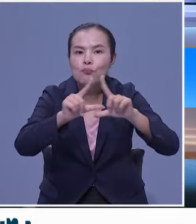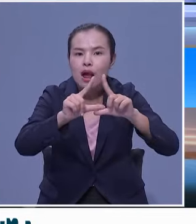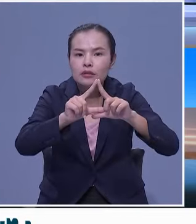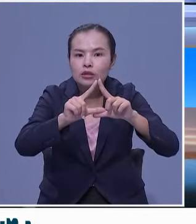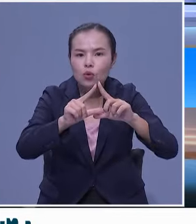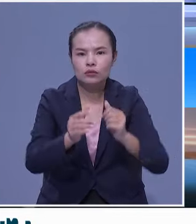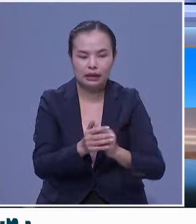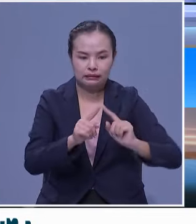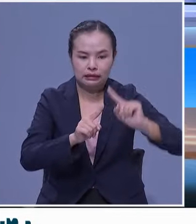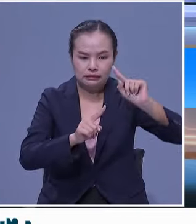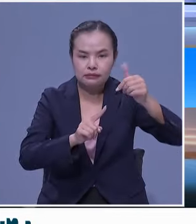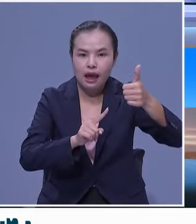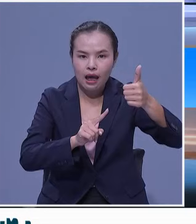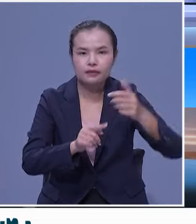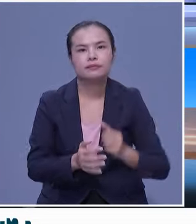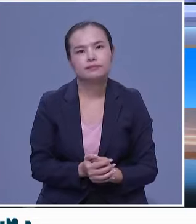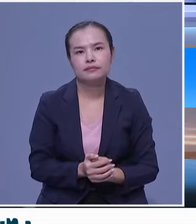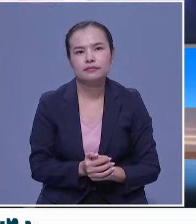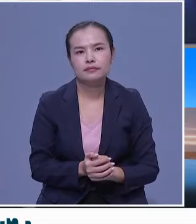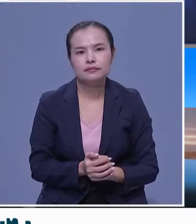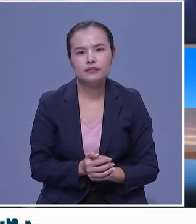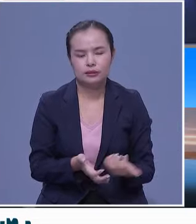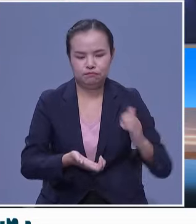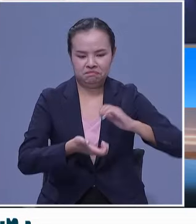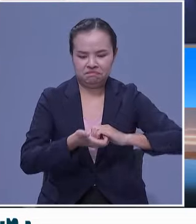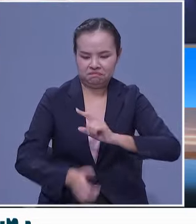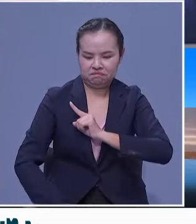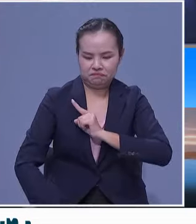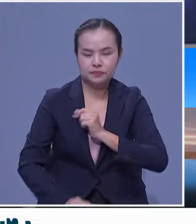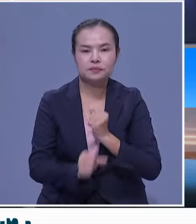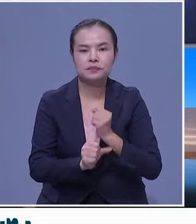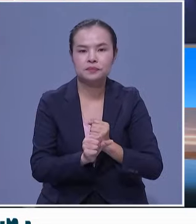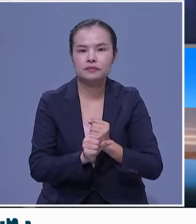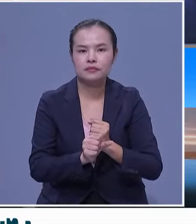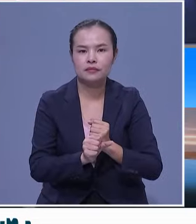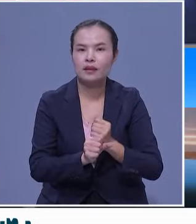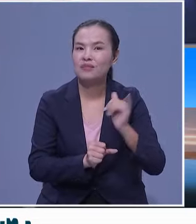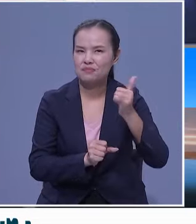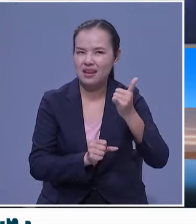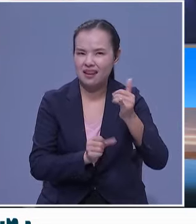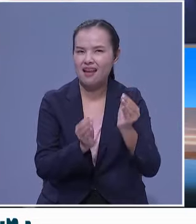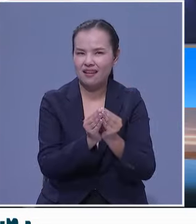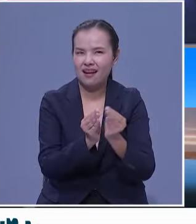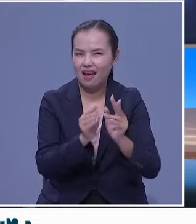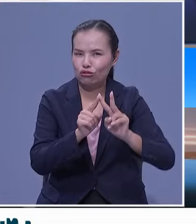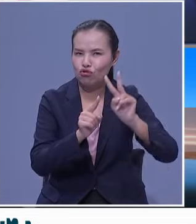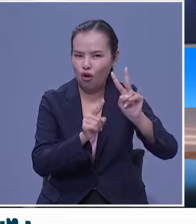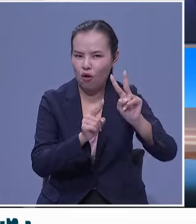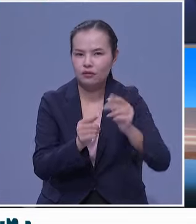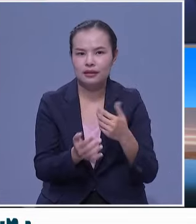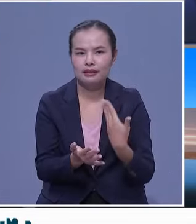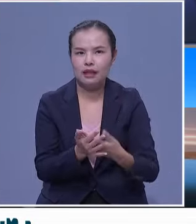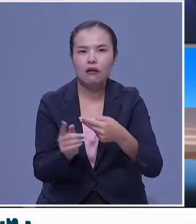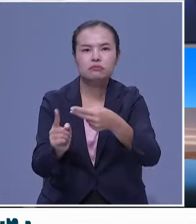ยังคงมาเป็นพรรคอันดับหนึ่งได้แล้วมาผนวกกับบทบาทที่มากขึ้นก็อาจจะทำให้กลับมาตีตื้นแล้วเดี๋ยวต้องรอดูกันว่าพอเงิน